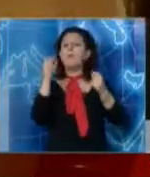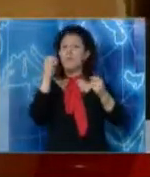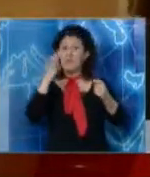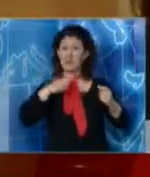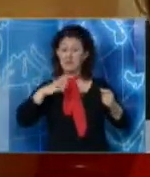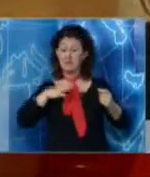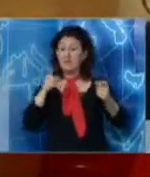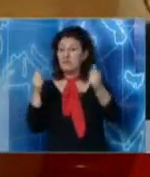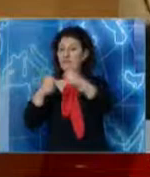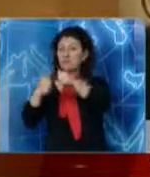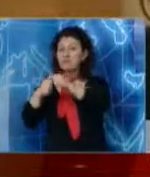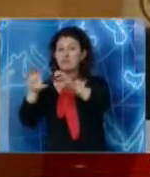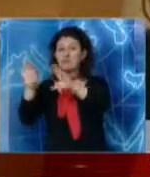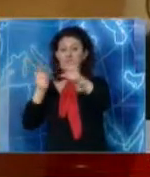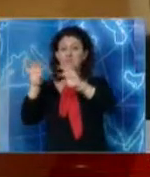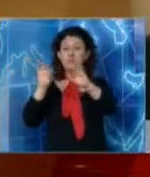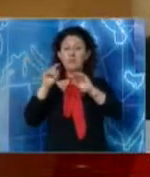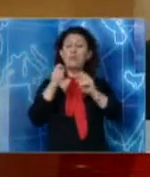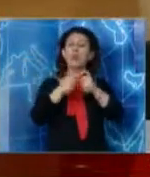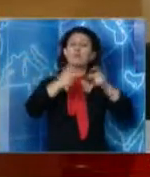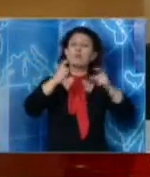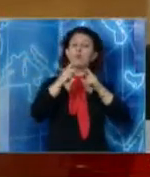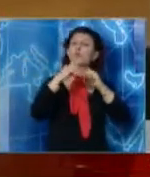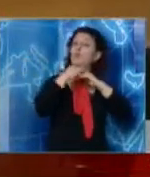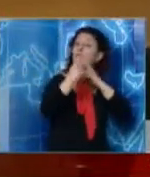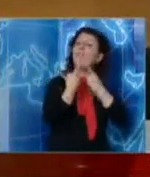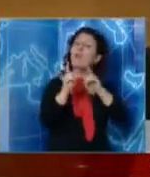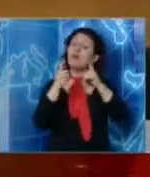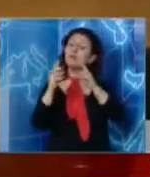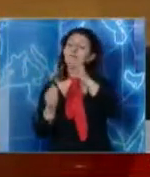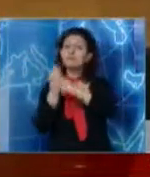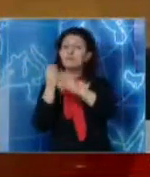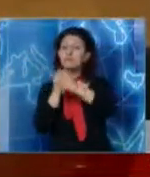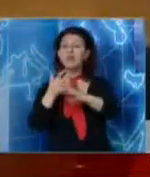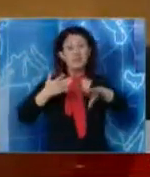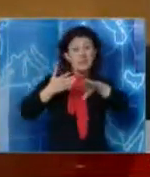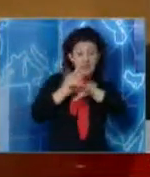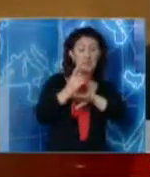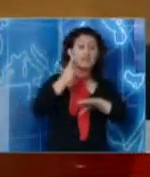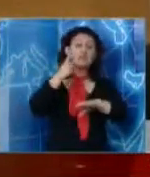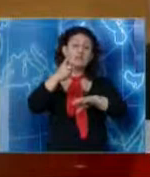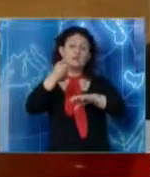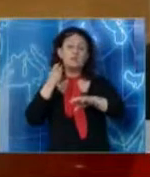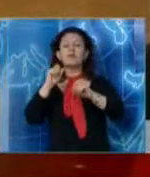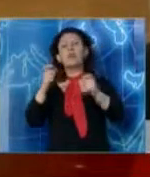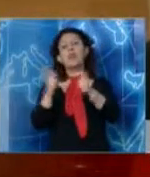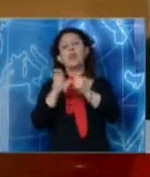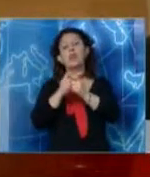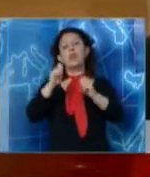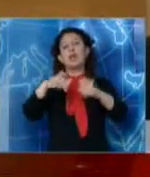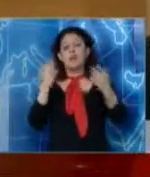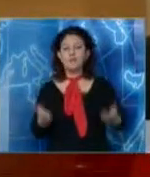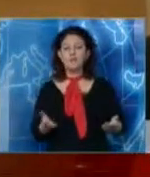yaptığı çalışmalarını anlattı. Daha bir büyütmek için, toplumda bir farkındalık yaratmak için, gerçeklere insanların ilgisini çekmek için dernek haline getirelim dedik.